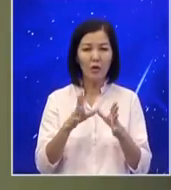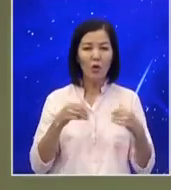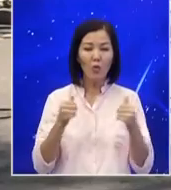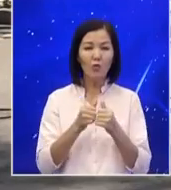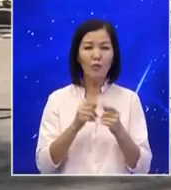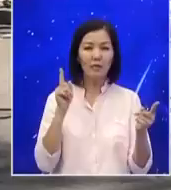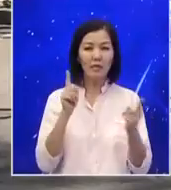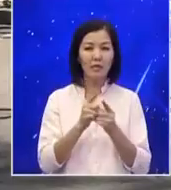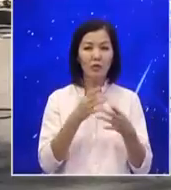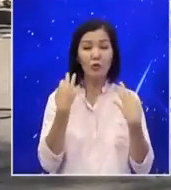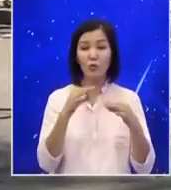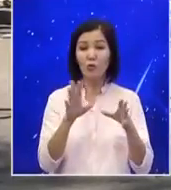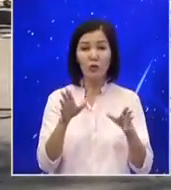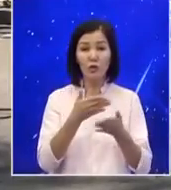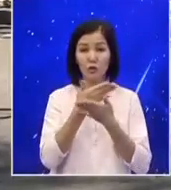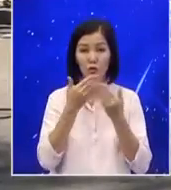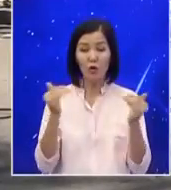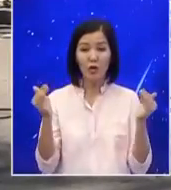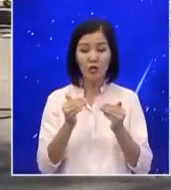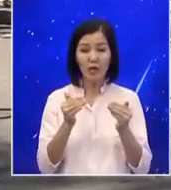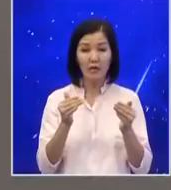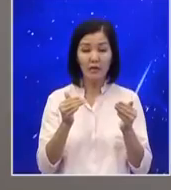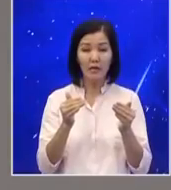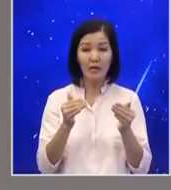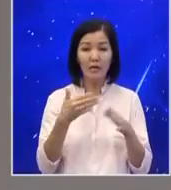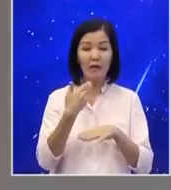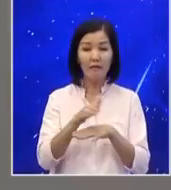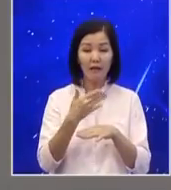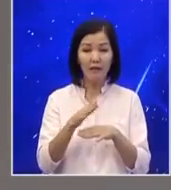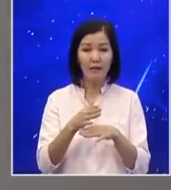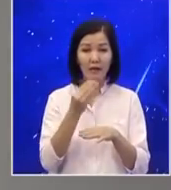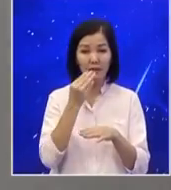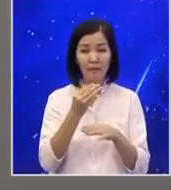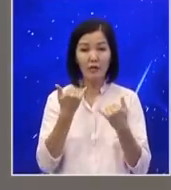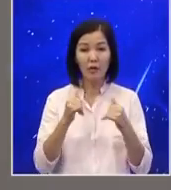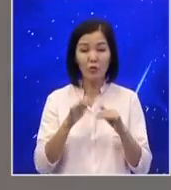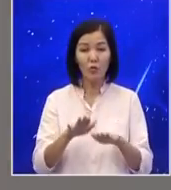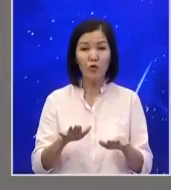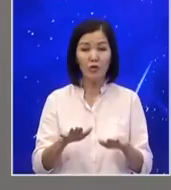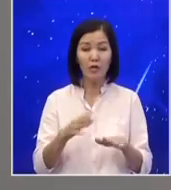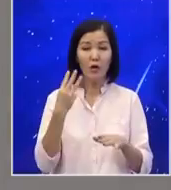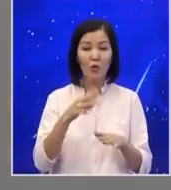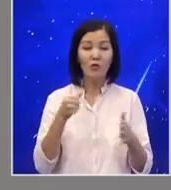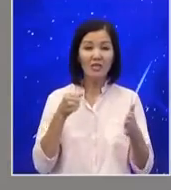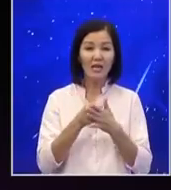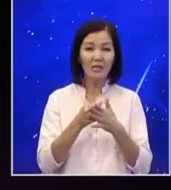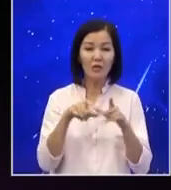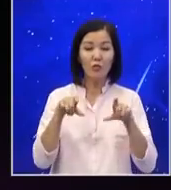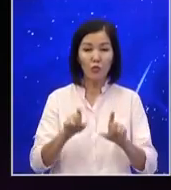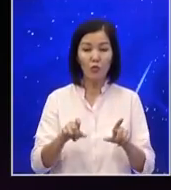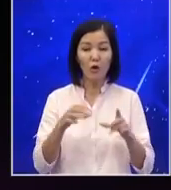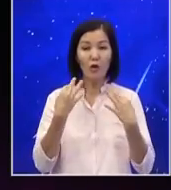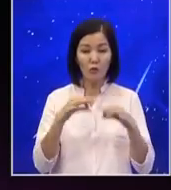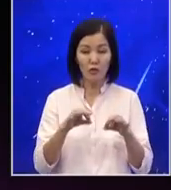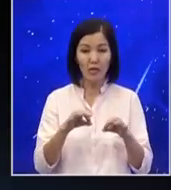бас қосуларға рұқсат жоқ. Тек шағын кафелер мен ашық аспан астындағы тамақтану орындарында 30 адамға отыруға рұқсат.